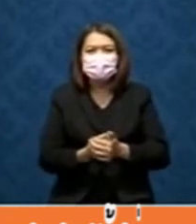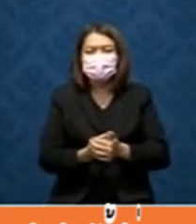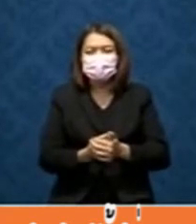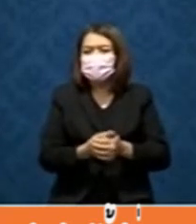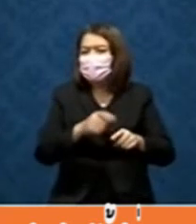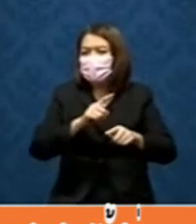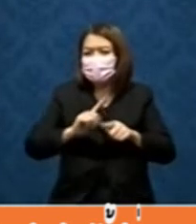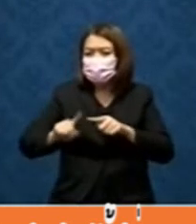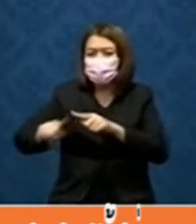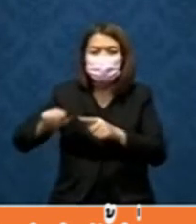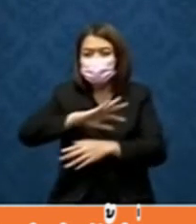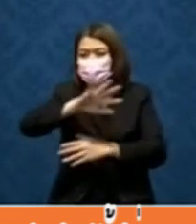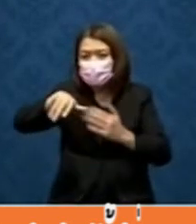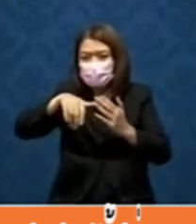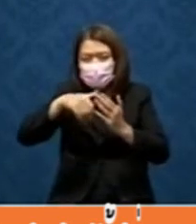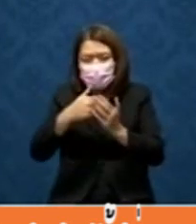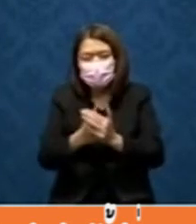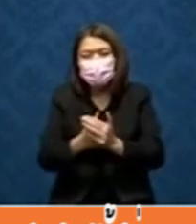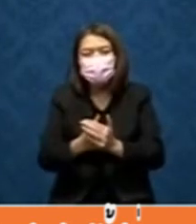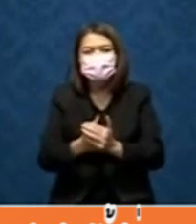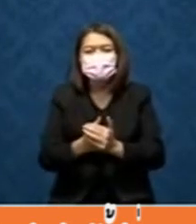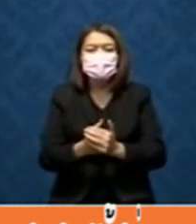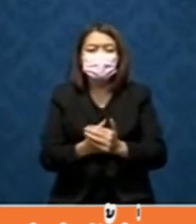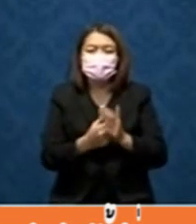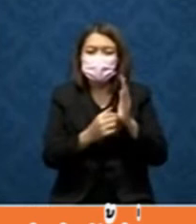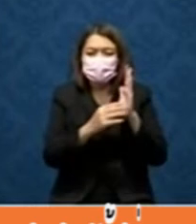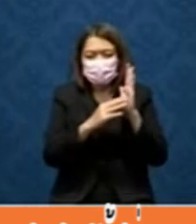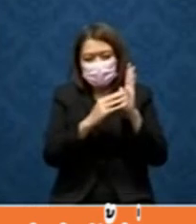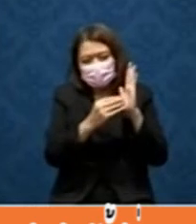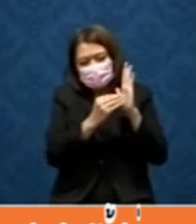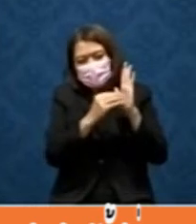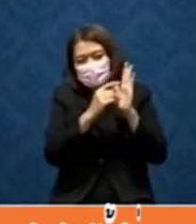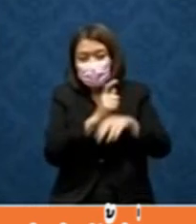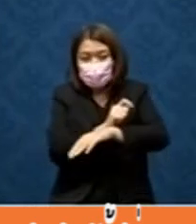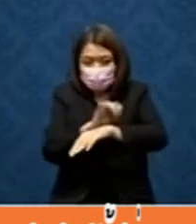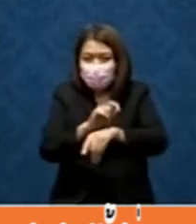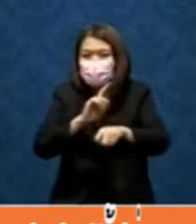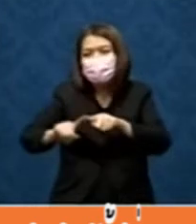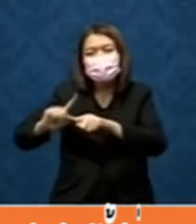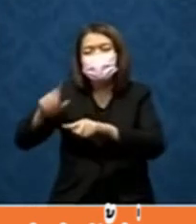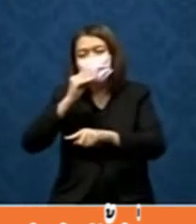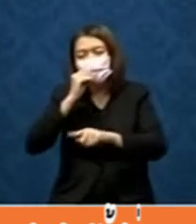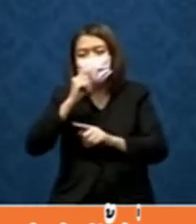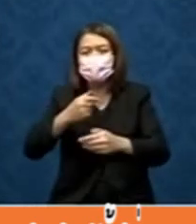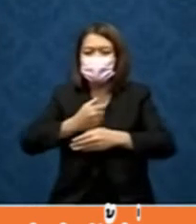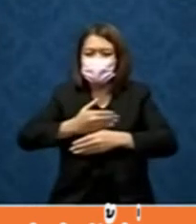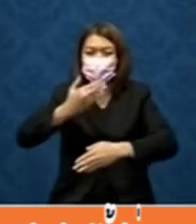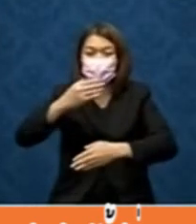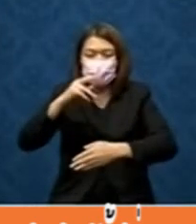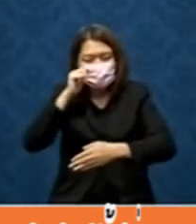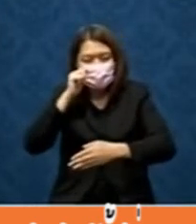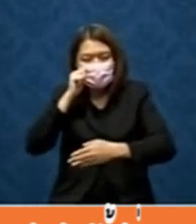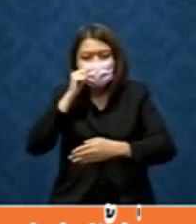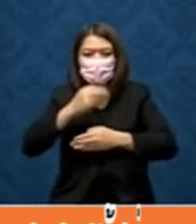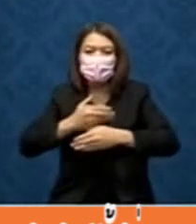ชีย